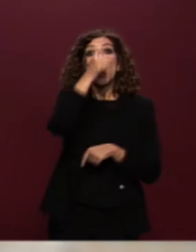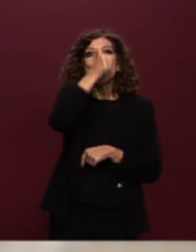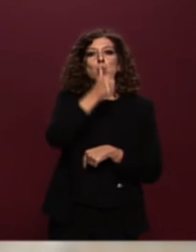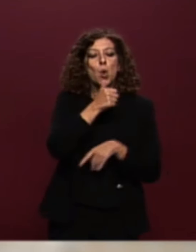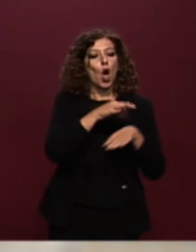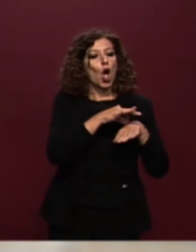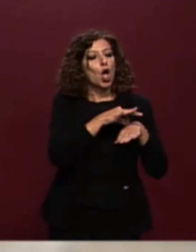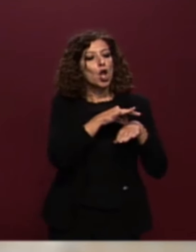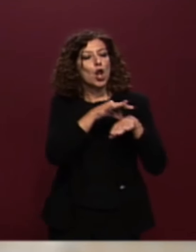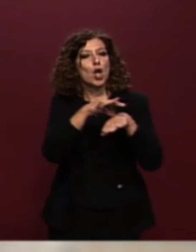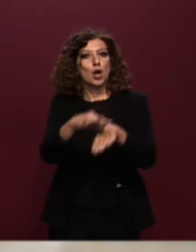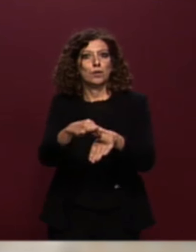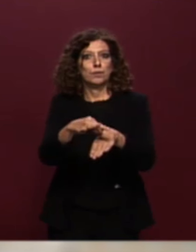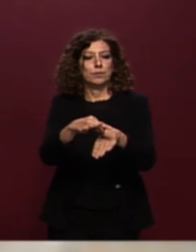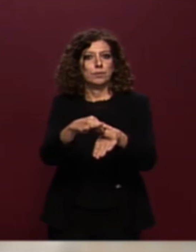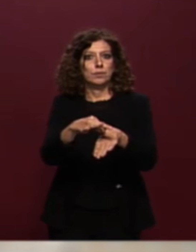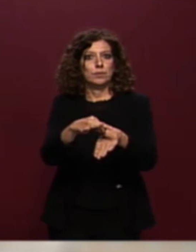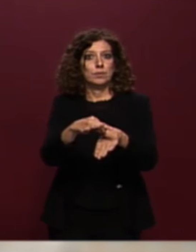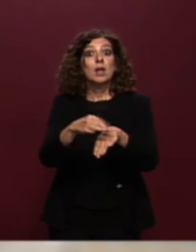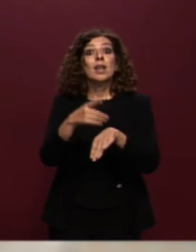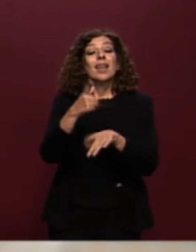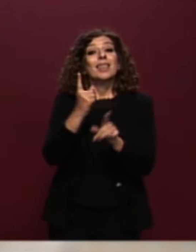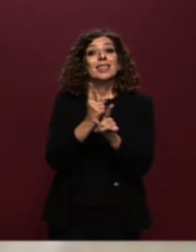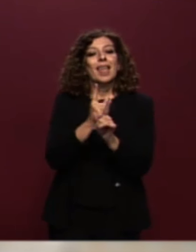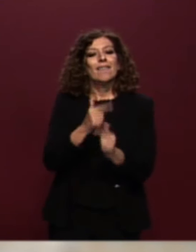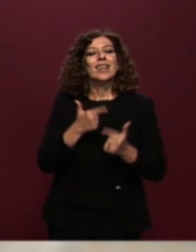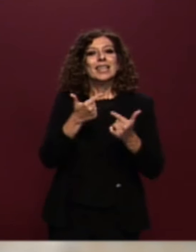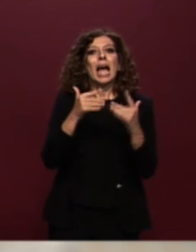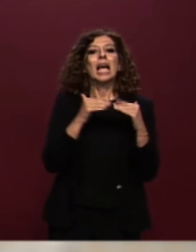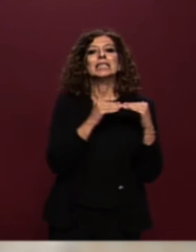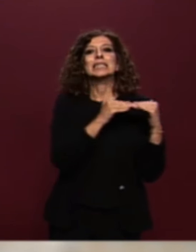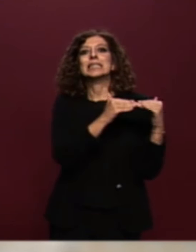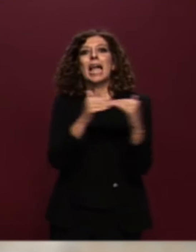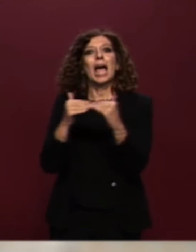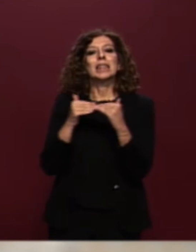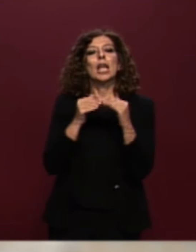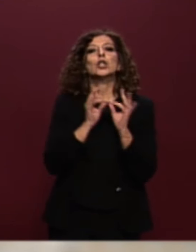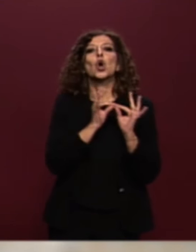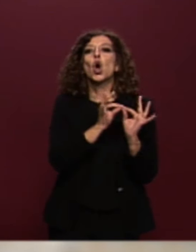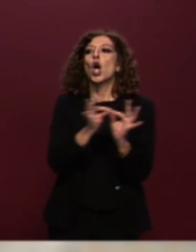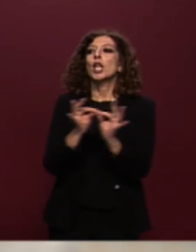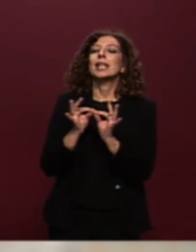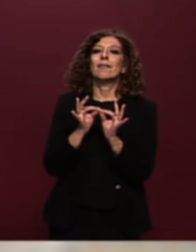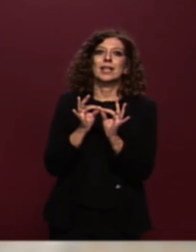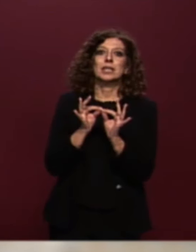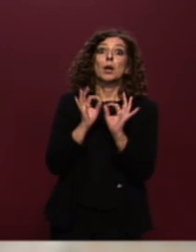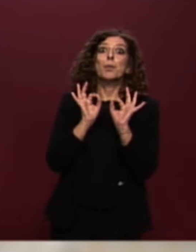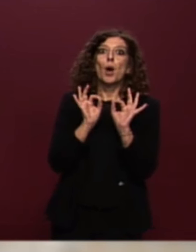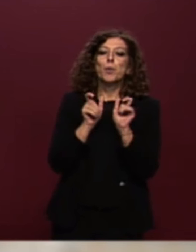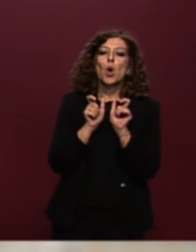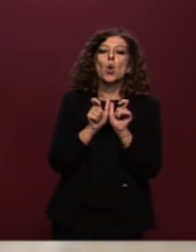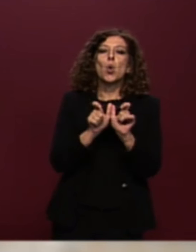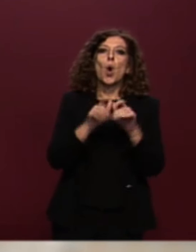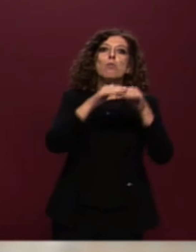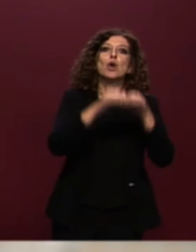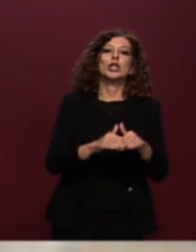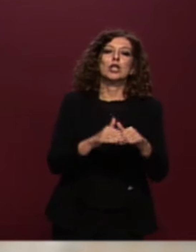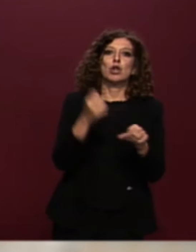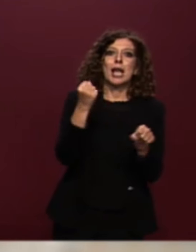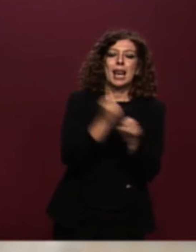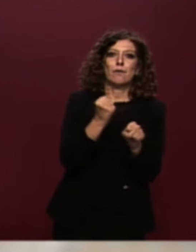guida, fissando standard comuni di protezione per i lavoratori. Ma la cooperazione